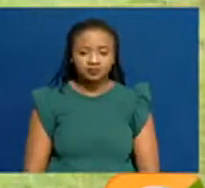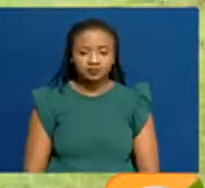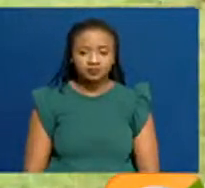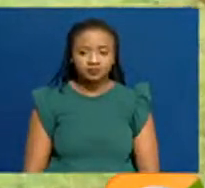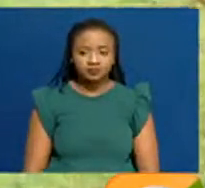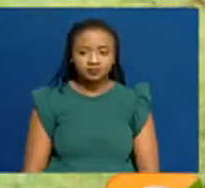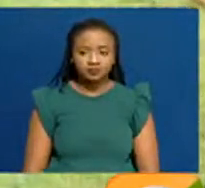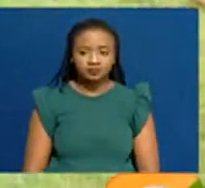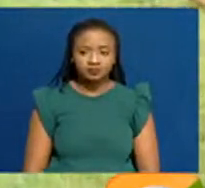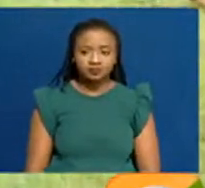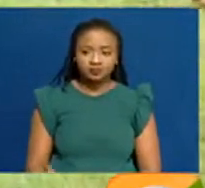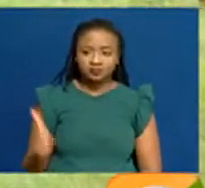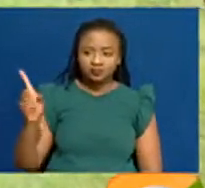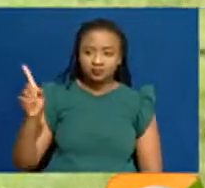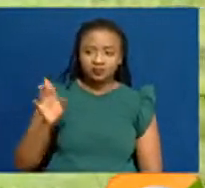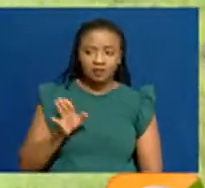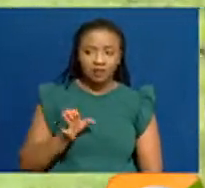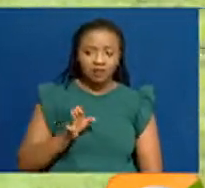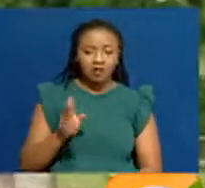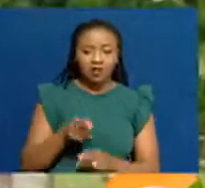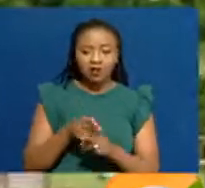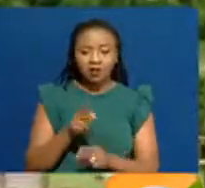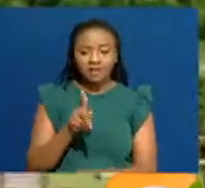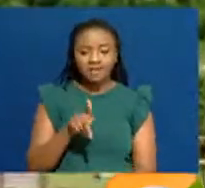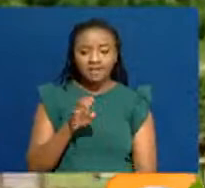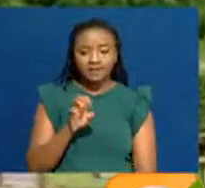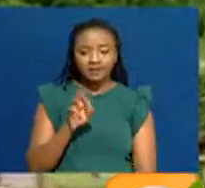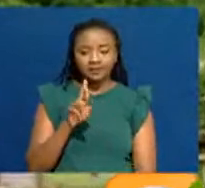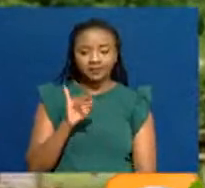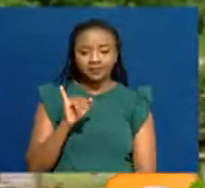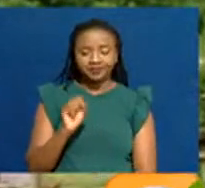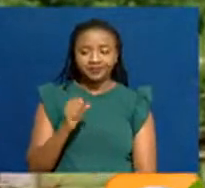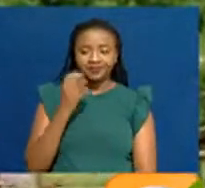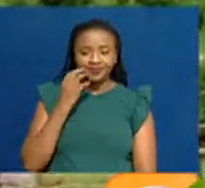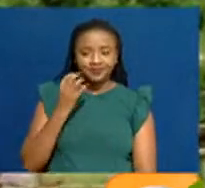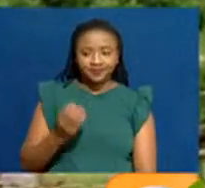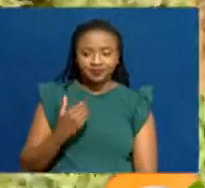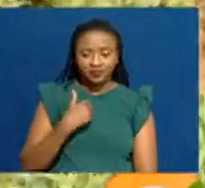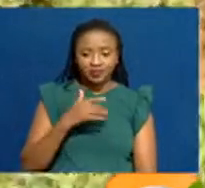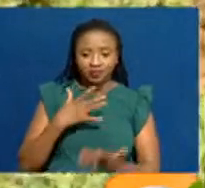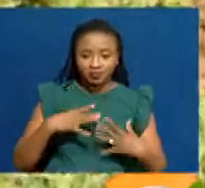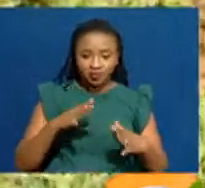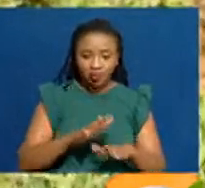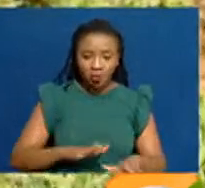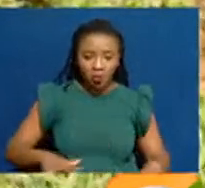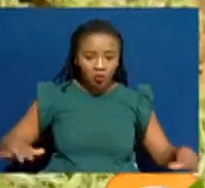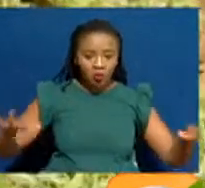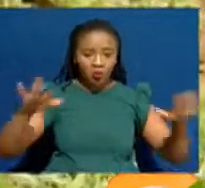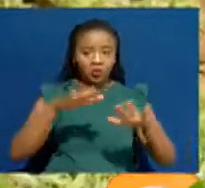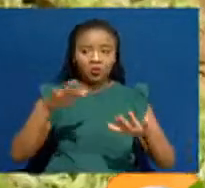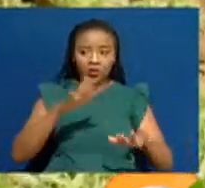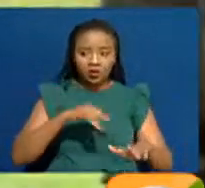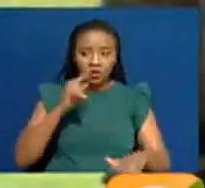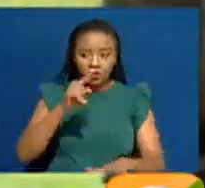Ni machungu ya mama Peris Korir yaliyosononesha kijiji kizima cha Ngechek, kaunti ya Nandi.